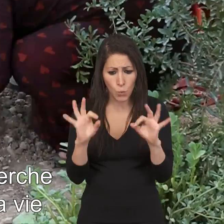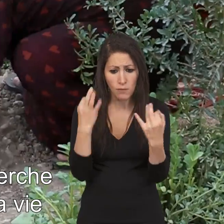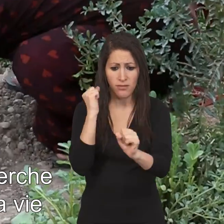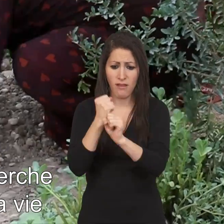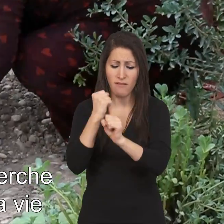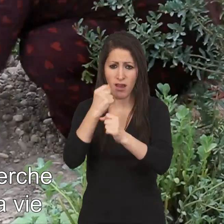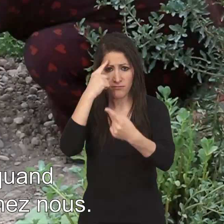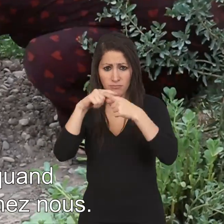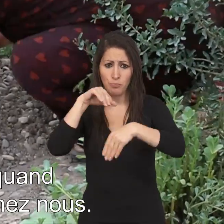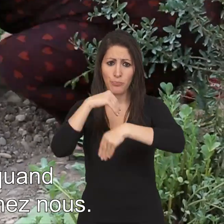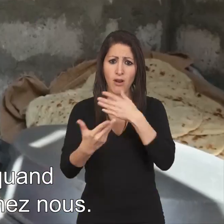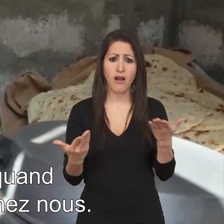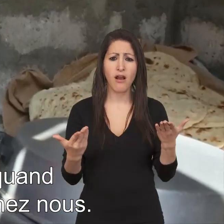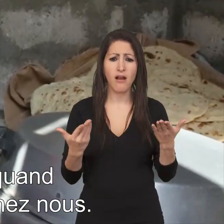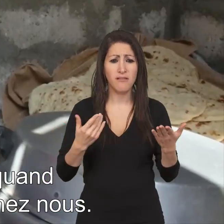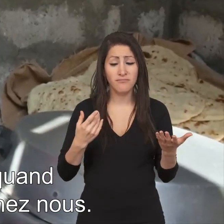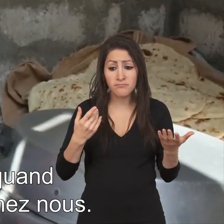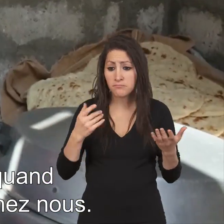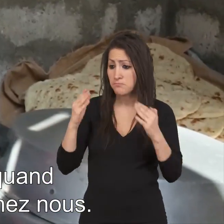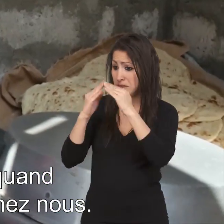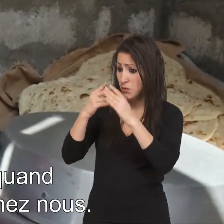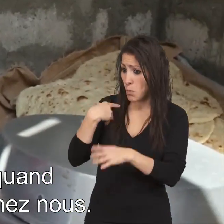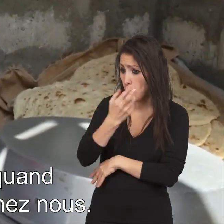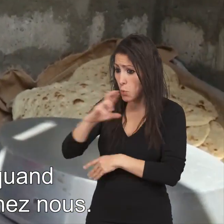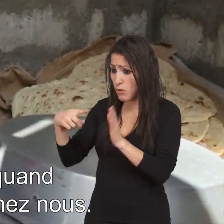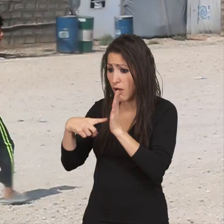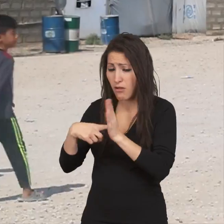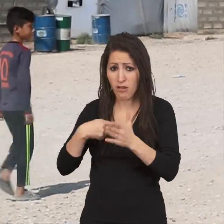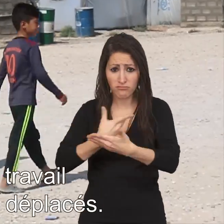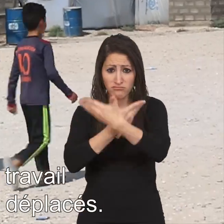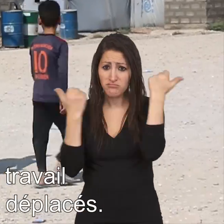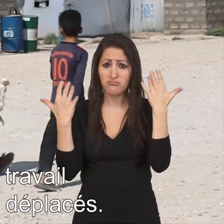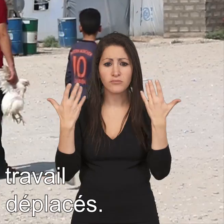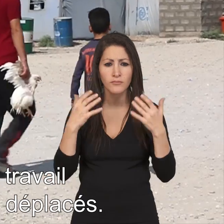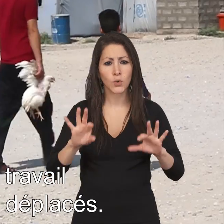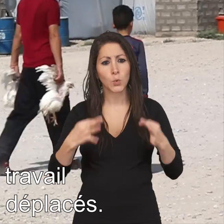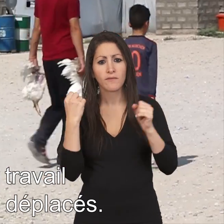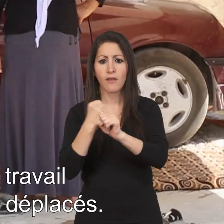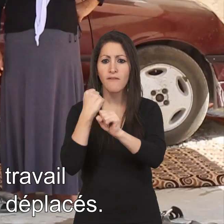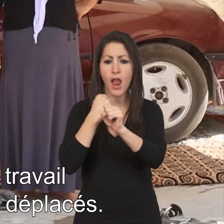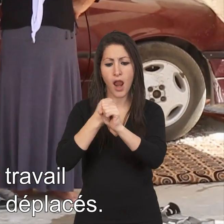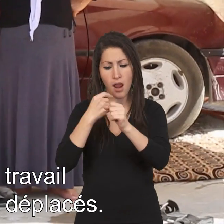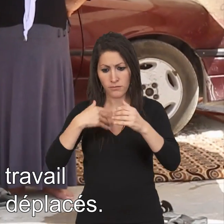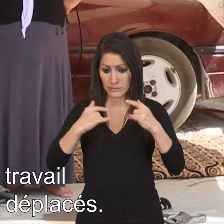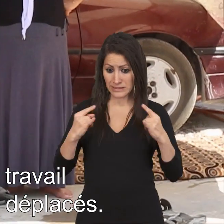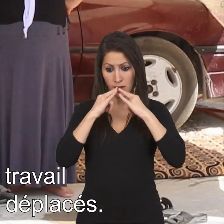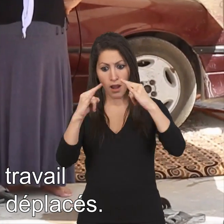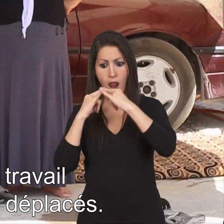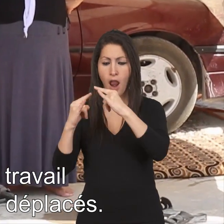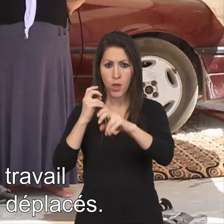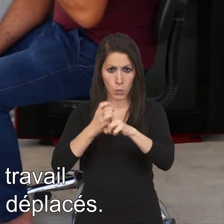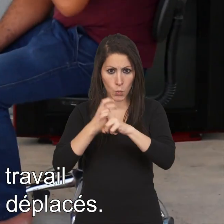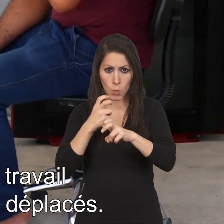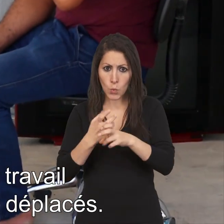pour gagner sa vie, car nous ne savons pas quand nous allons pouvoir rentrer chez nous. C'est difficile de trouver du travail quand on vit dans un camp de